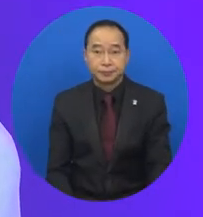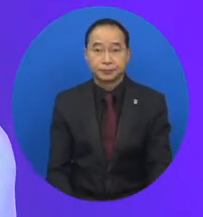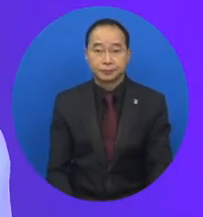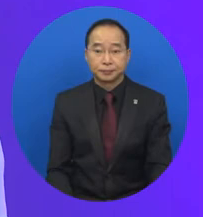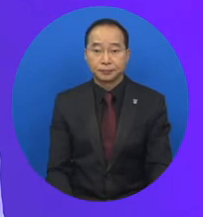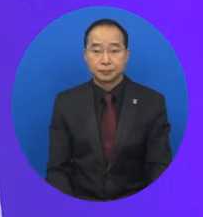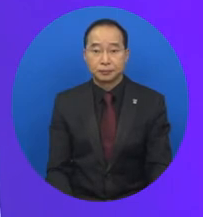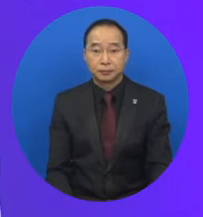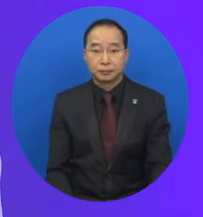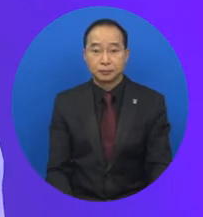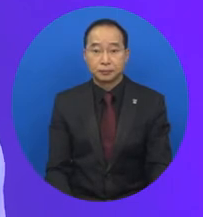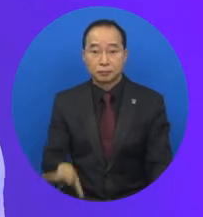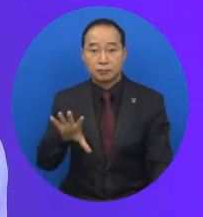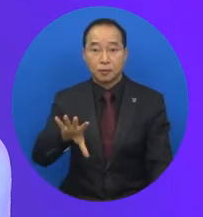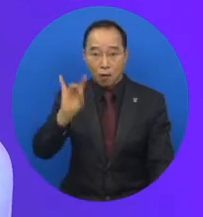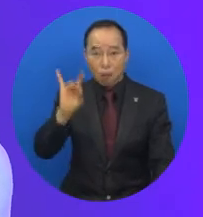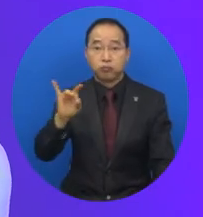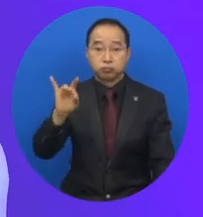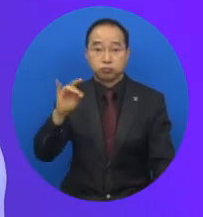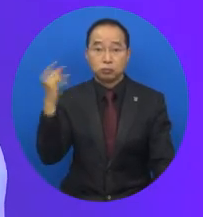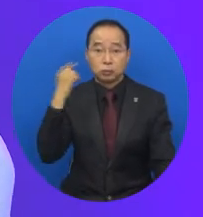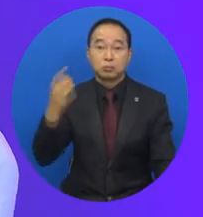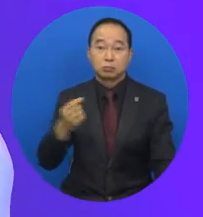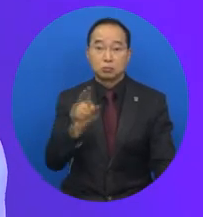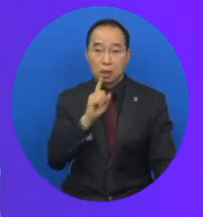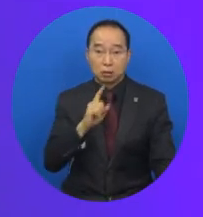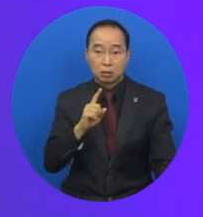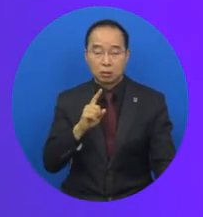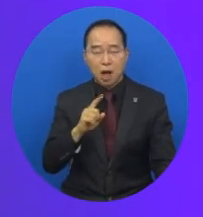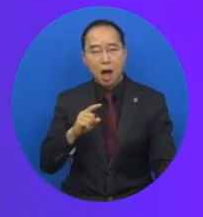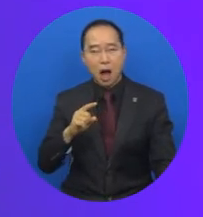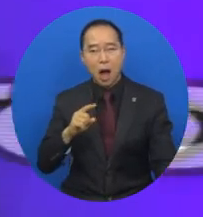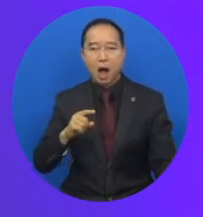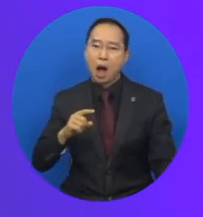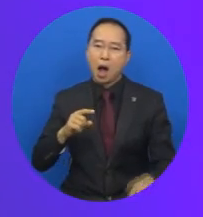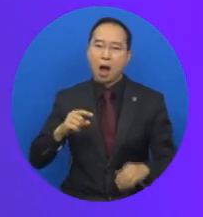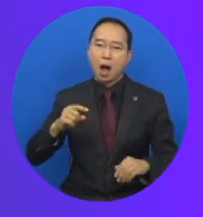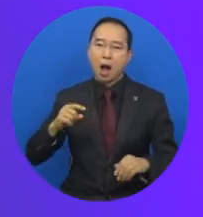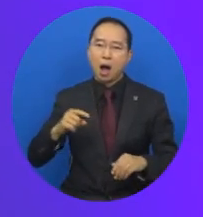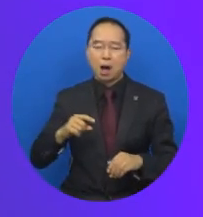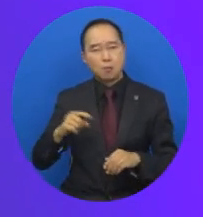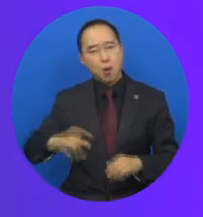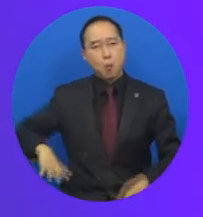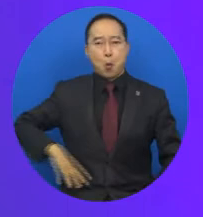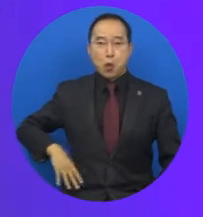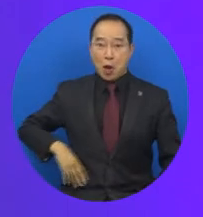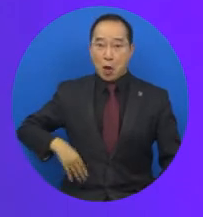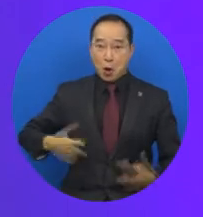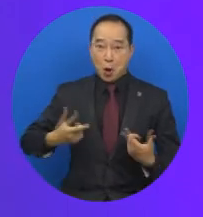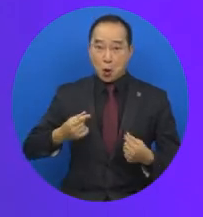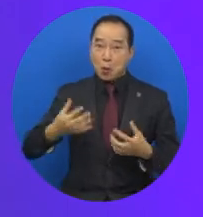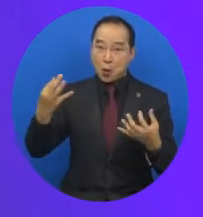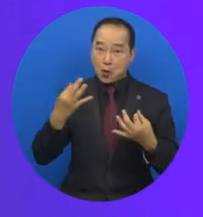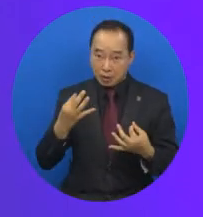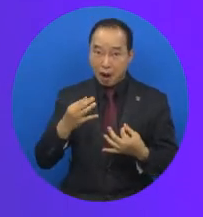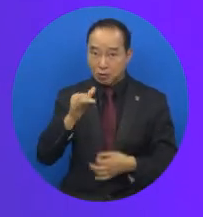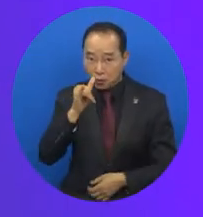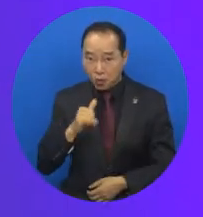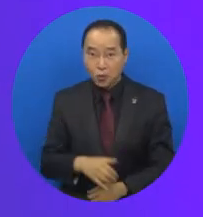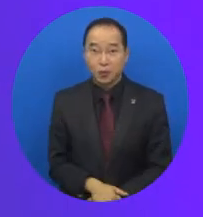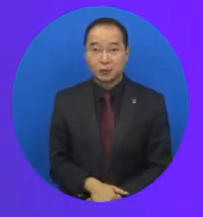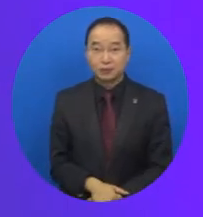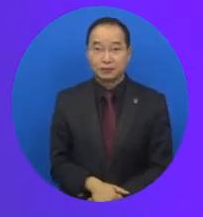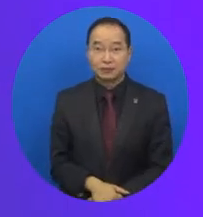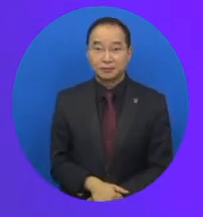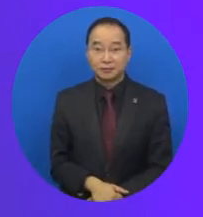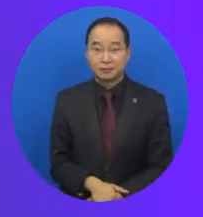그랬더니 저는 생전 처음 들어보는 얘기들을 들었습니다. 모델 같아 보이고 또 하나 되게 기억에